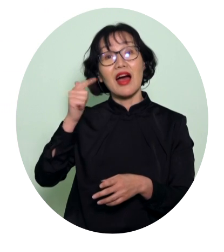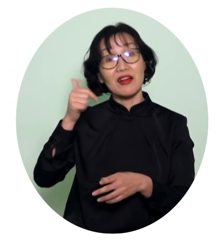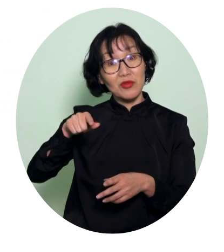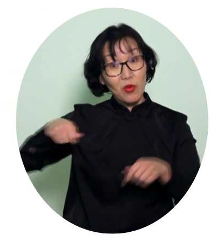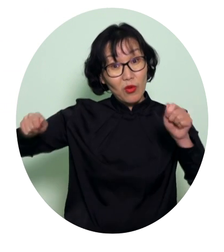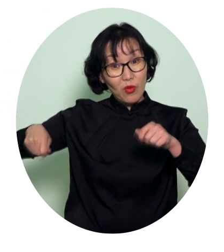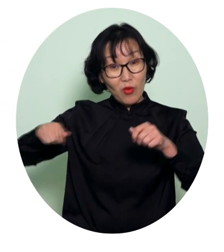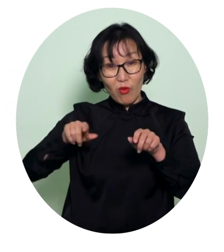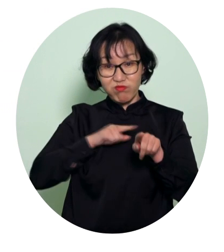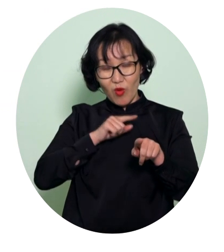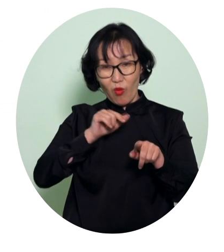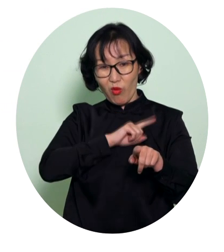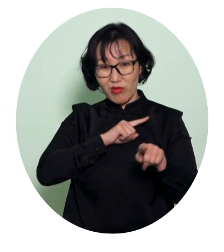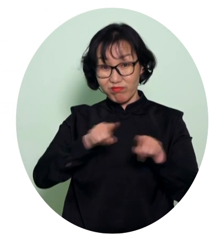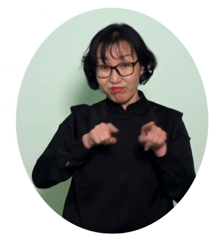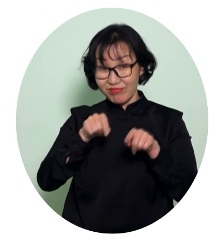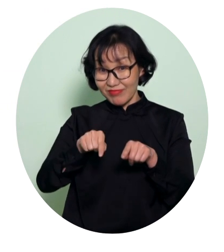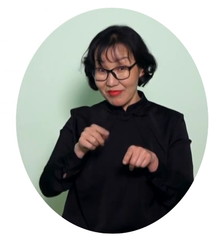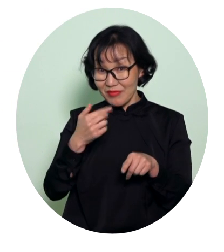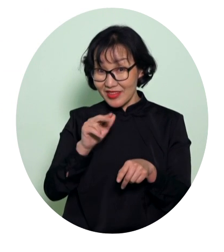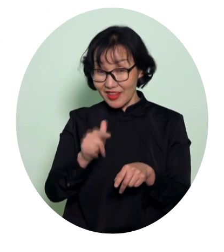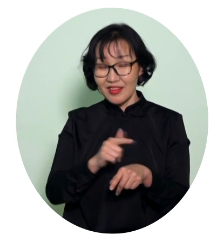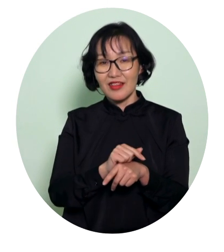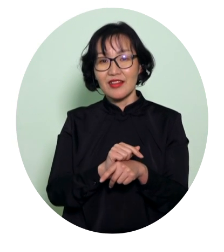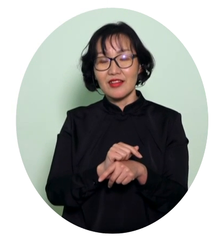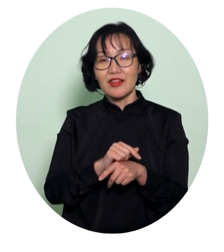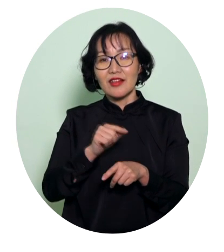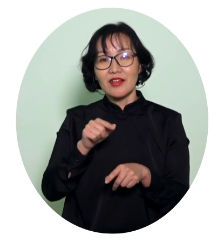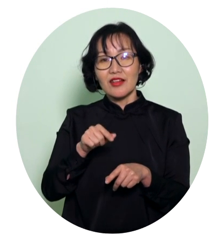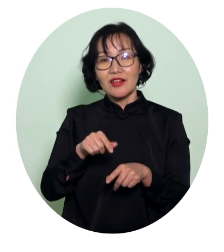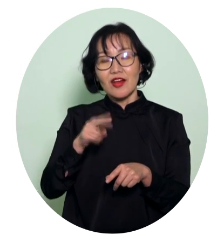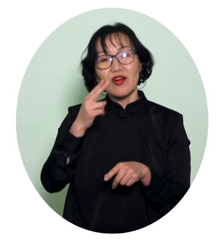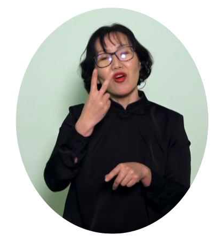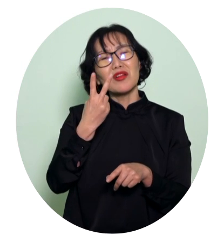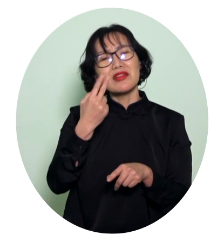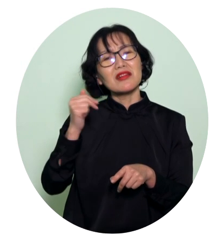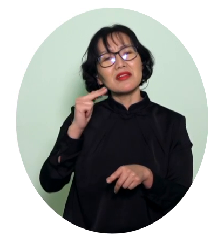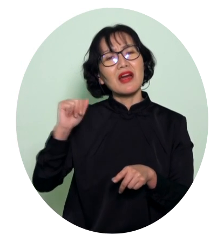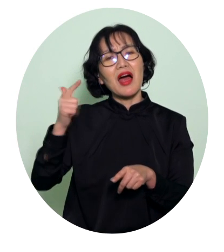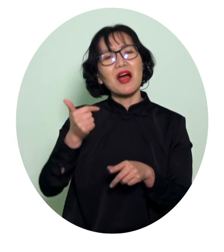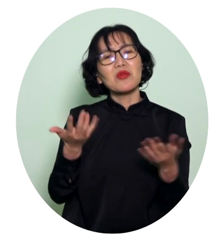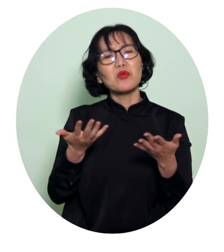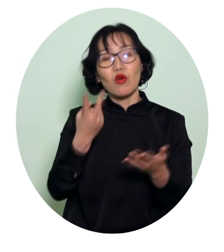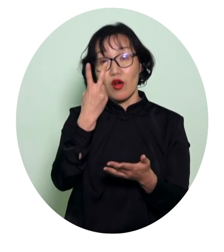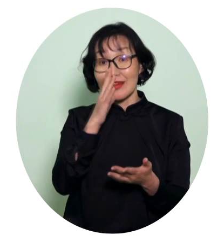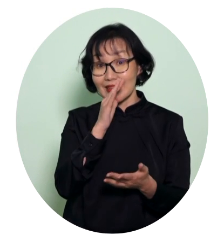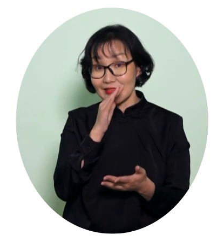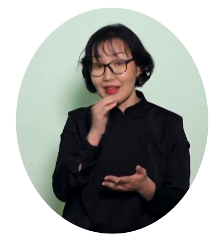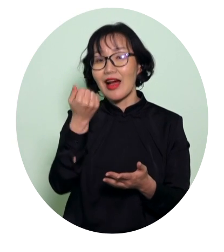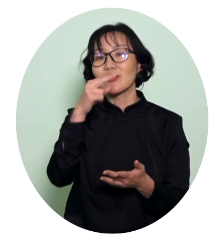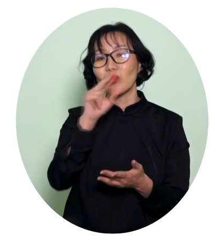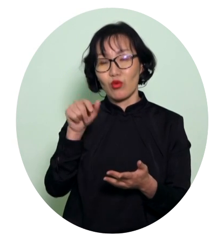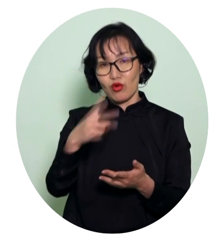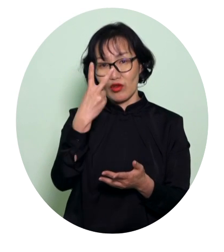уралдаа. За багш нь үгийн тайлбар хэлцүүлээ. За дааг гэдэг маань хоёр настай адуу. За хүүхдүүд бүгдээрээ мэдчихэж